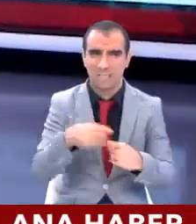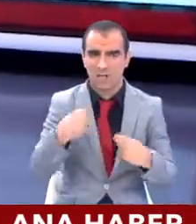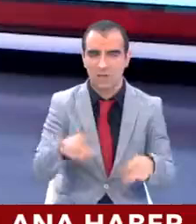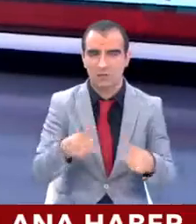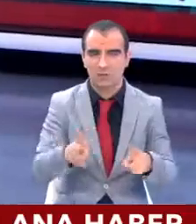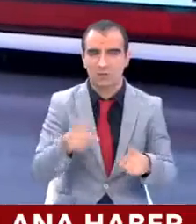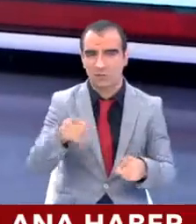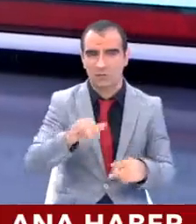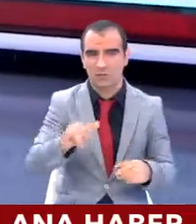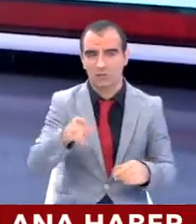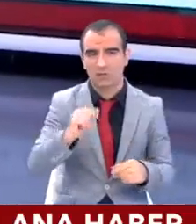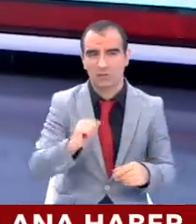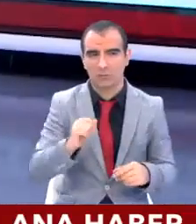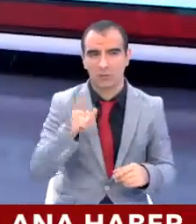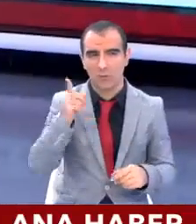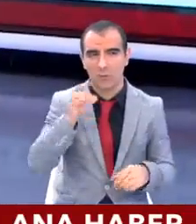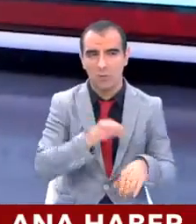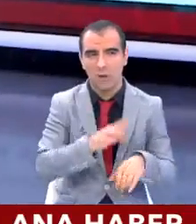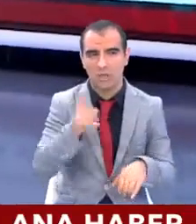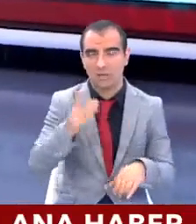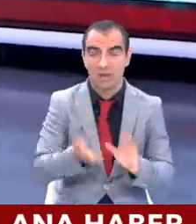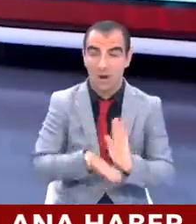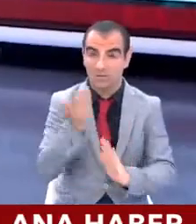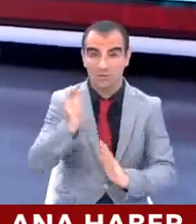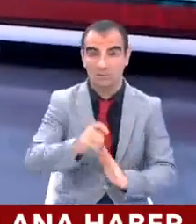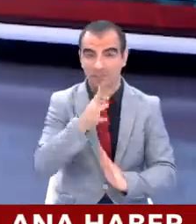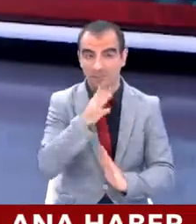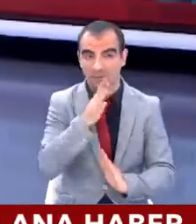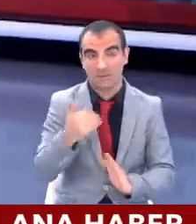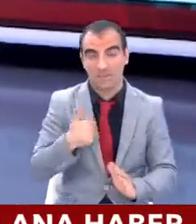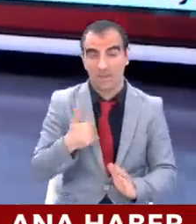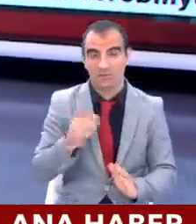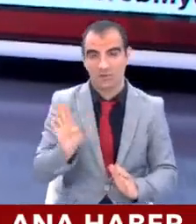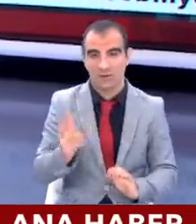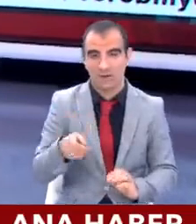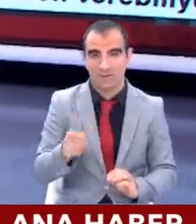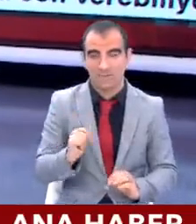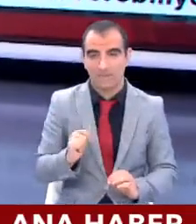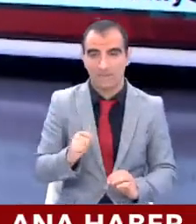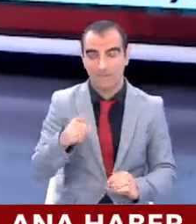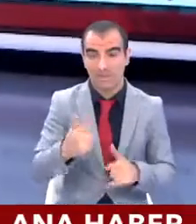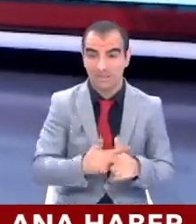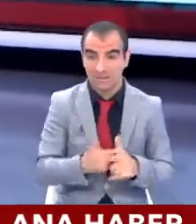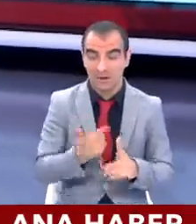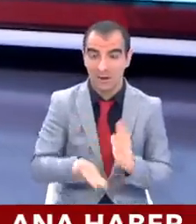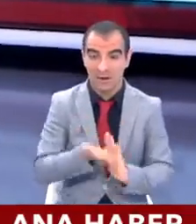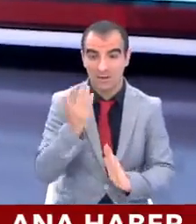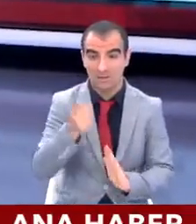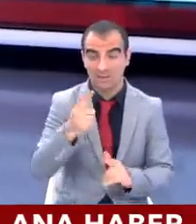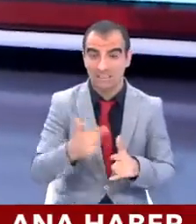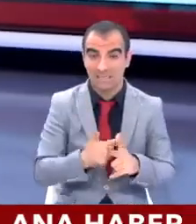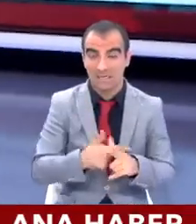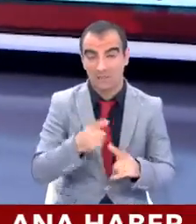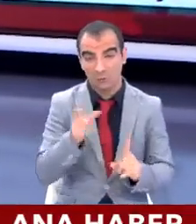Açıklıyor %46 nokta bilmem kaç O ancak o kadar artış yapabilsin bence bence Şimdi kira artışında kiracı